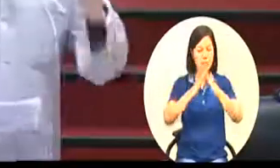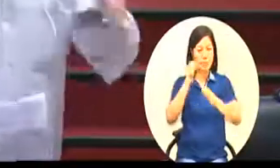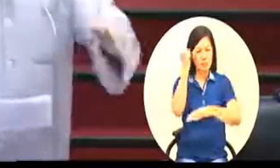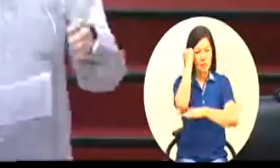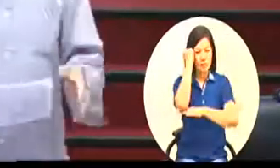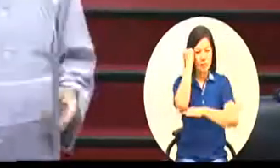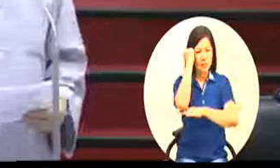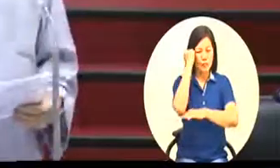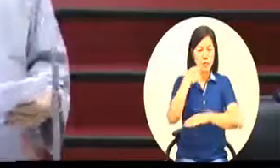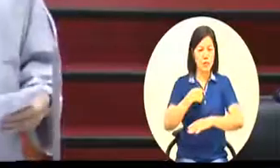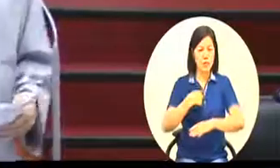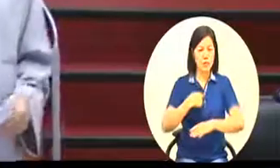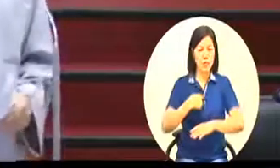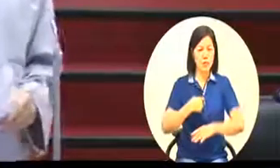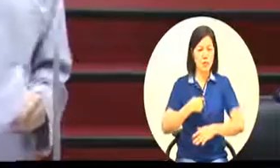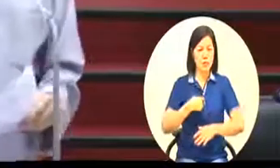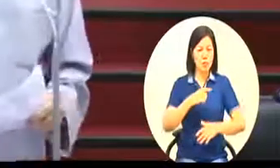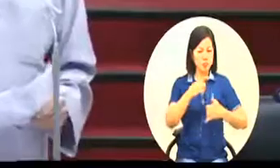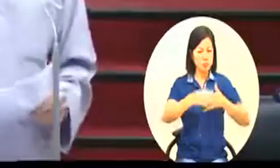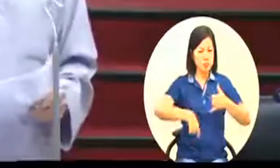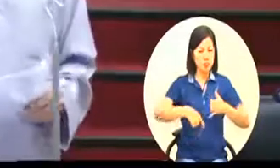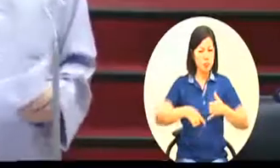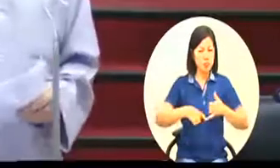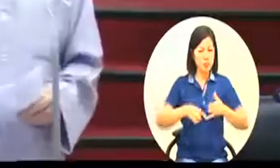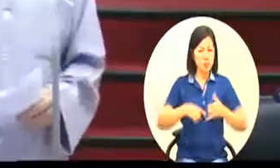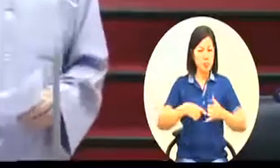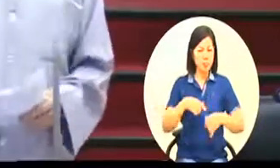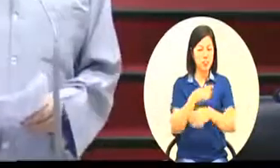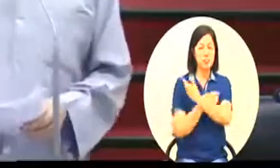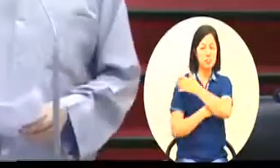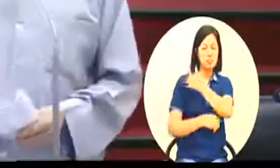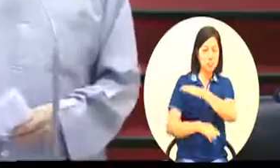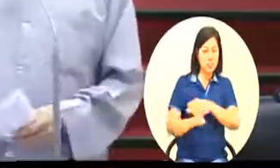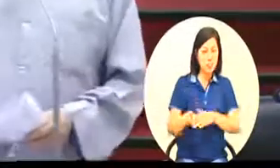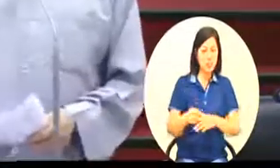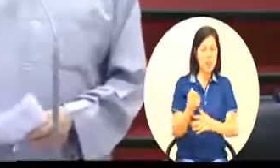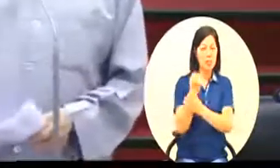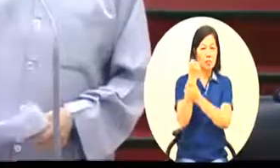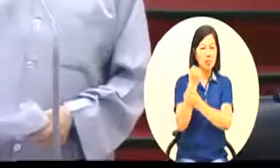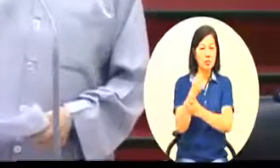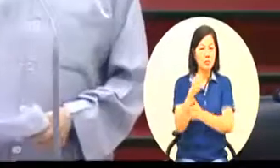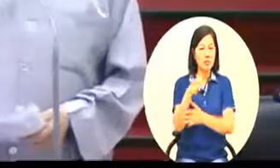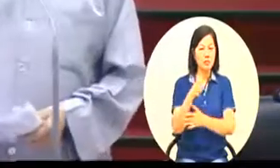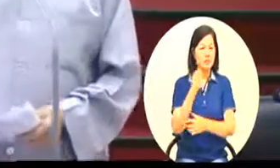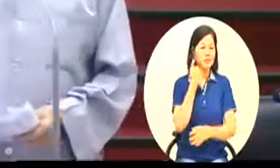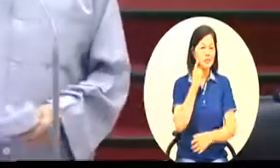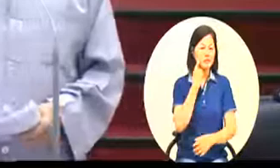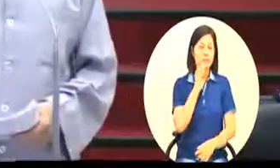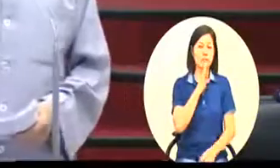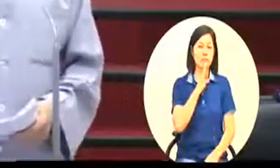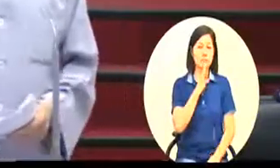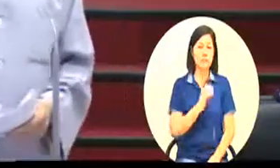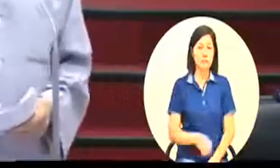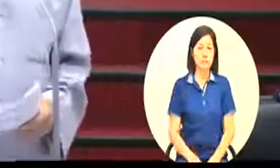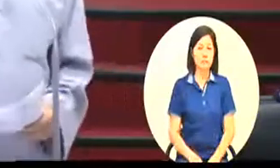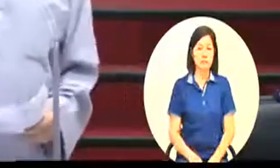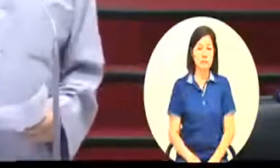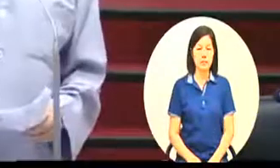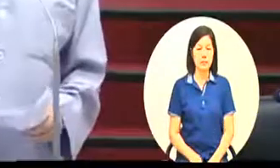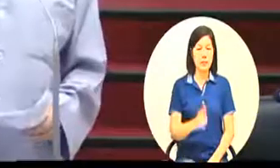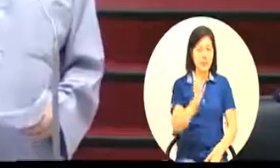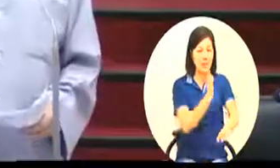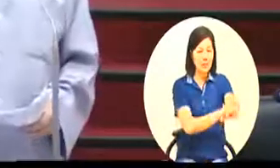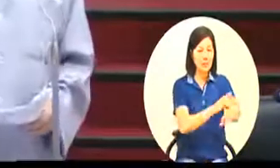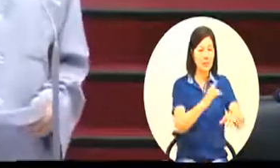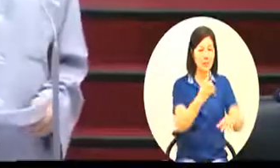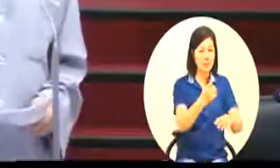讲新会这个面台无咧插议员事实咧啦，讲个拢白插咧。选举前一边一国，安尼家